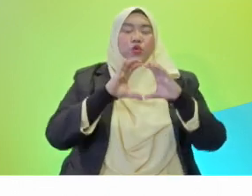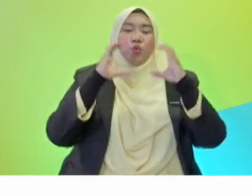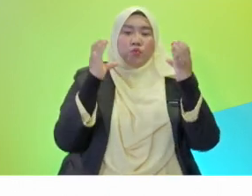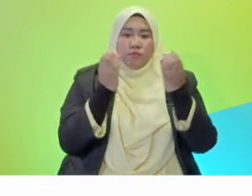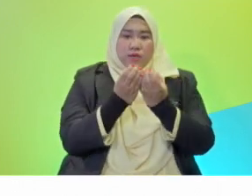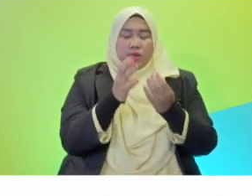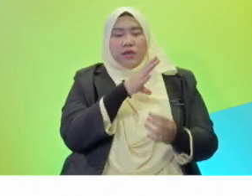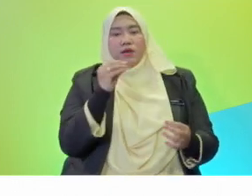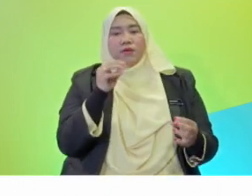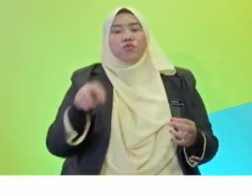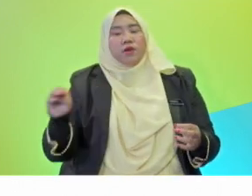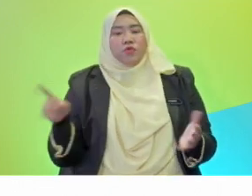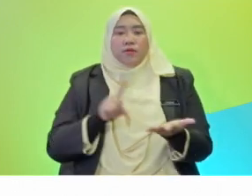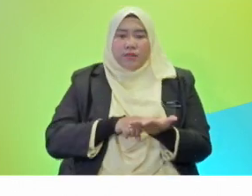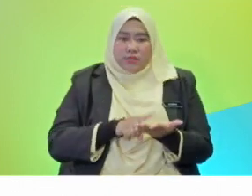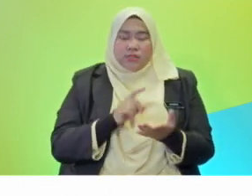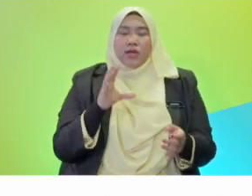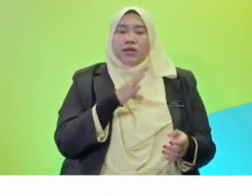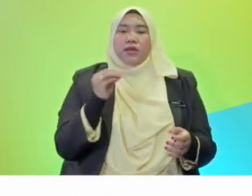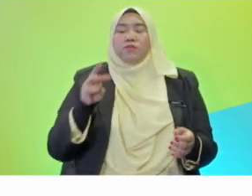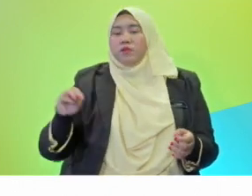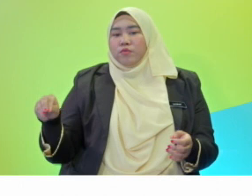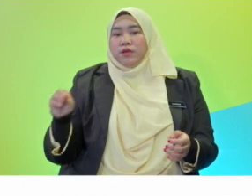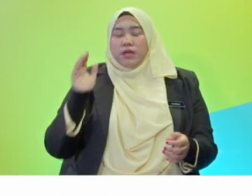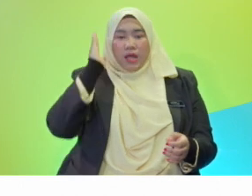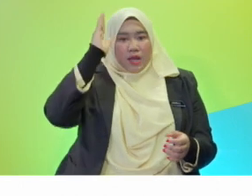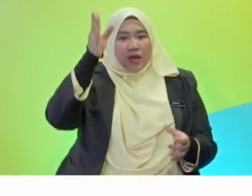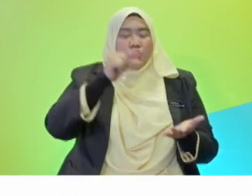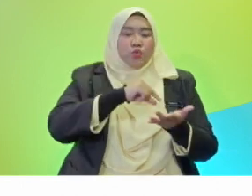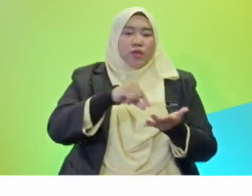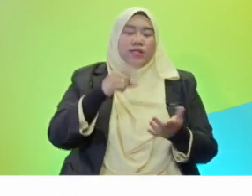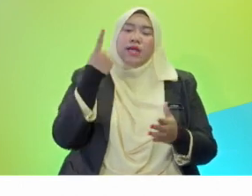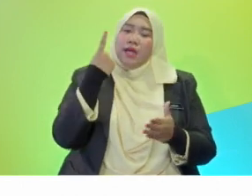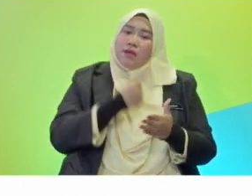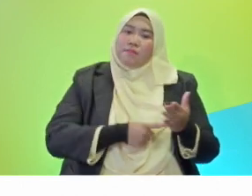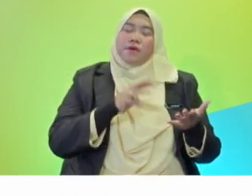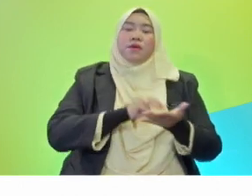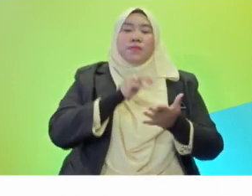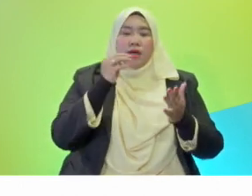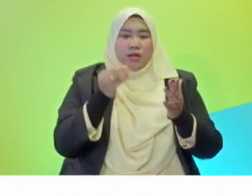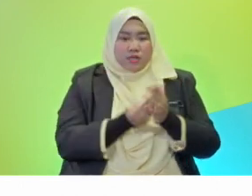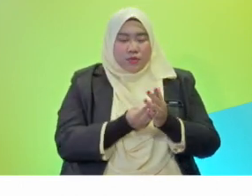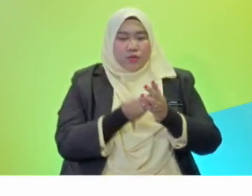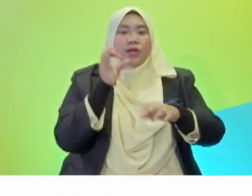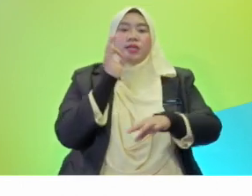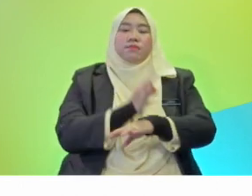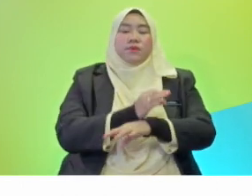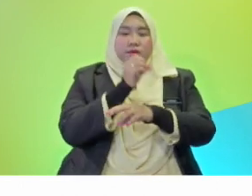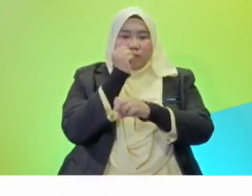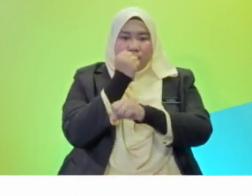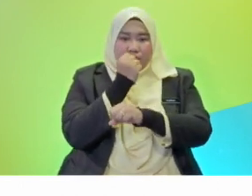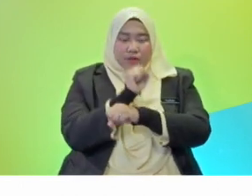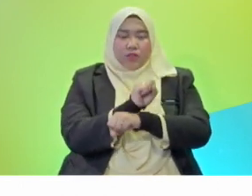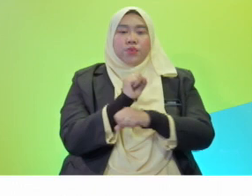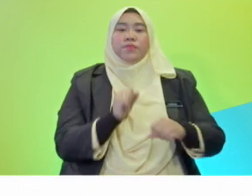akan berbincang dan juga murid-murid akan tulis apa sebenarnya maksud zaman Air Batu setelah penerangan